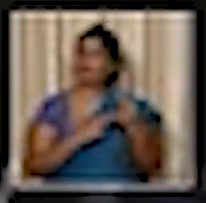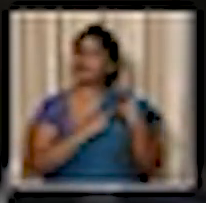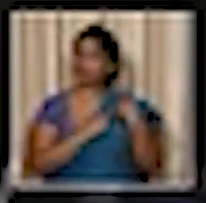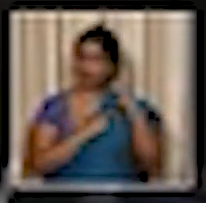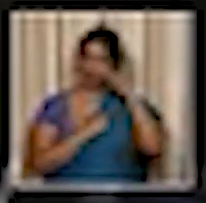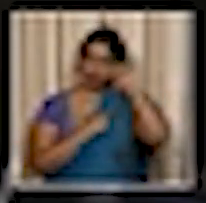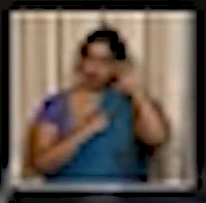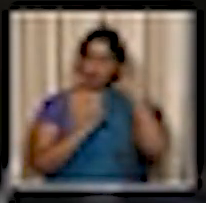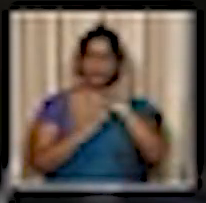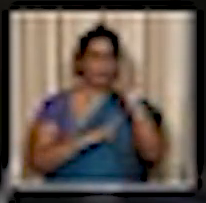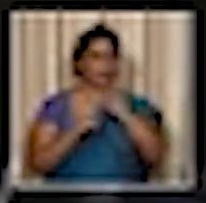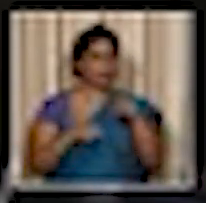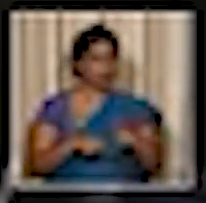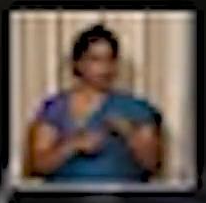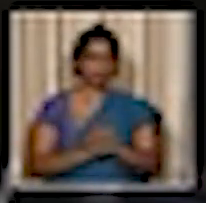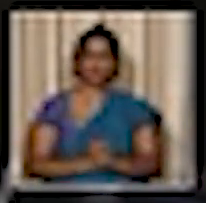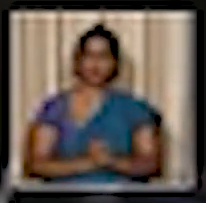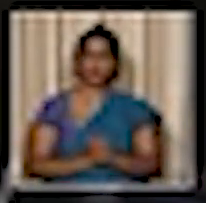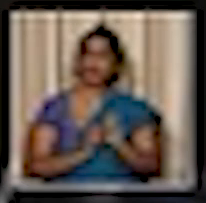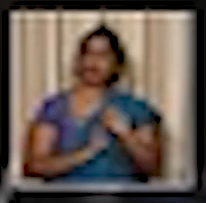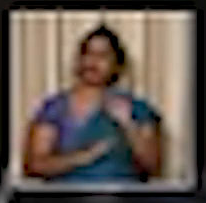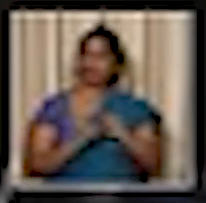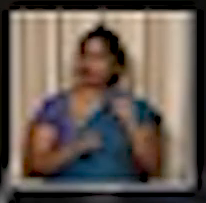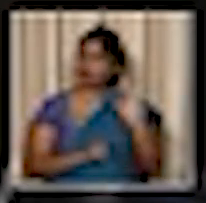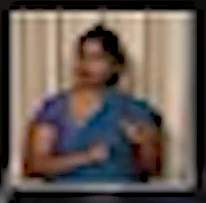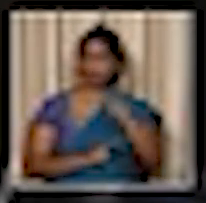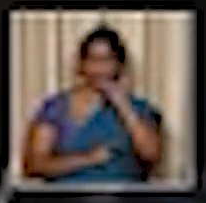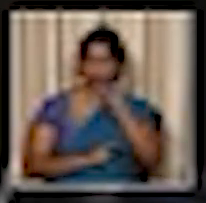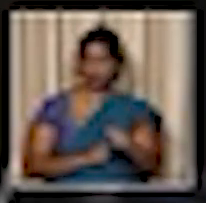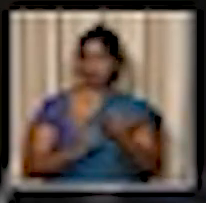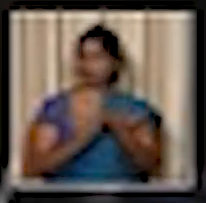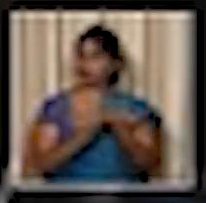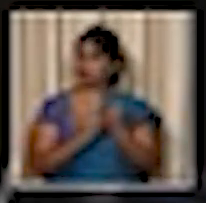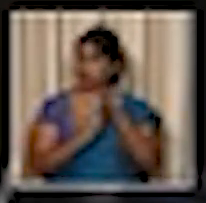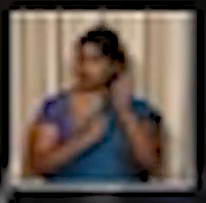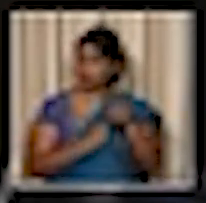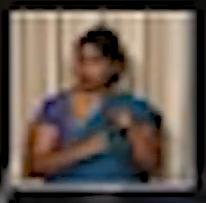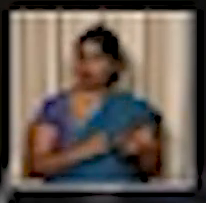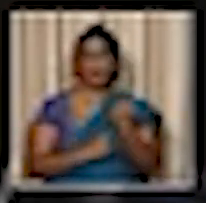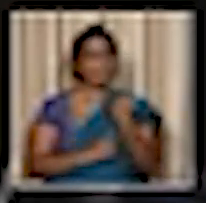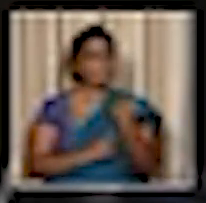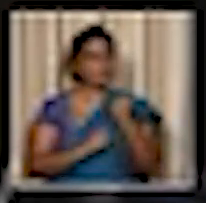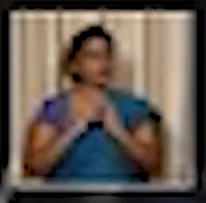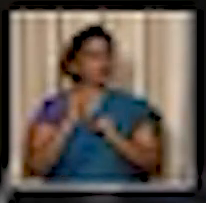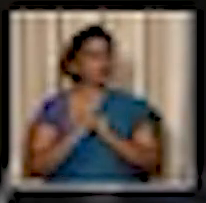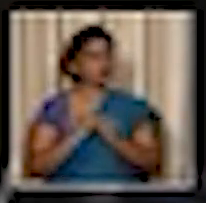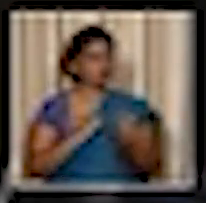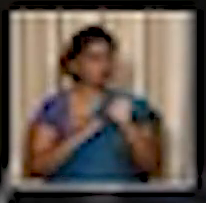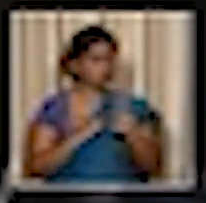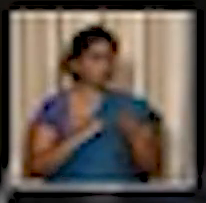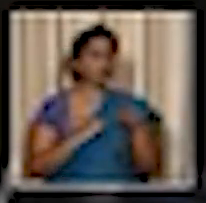පැවරී ඇත්තේ පාර්ලිමේන්තුවටය. පාර්ලිමේන්තුව විසින් නිශ්චිතව පවරා දෙනු ලබන බලතල ක්‍රියාත්මක